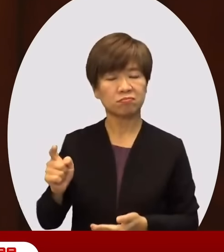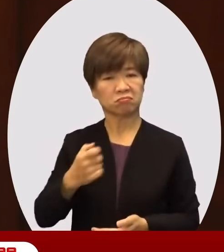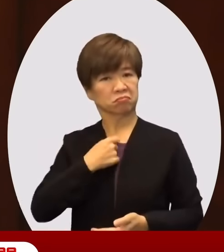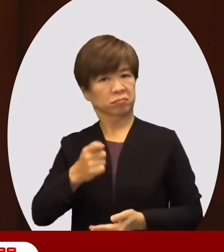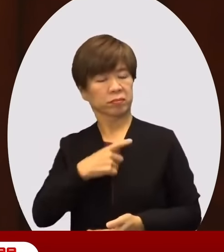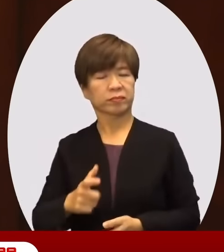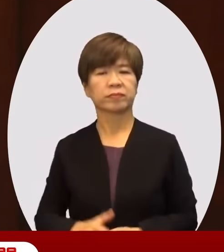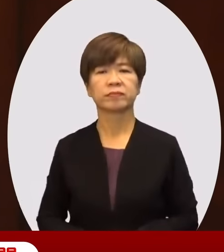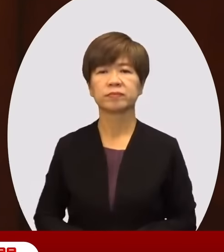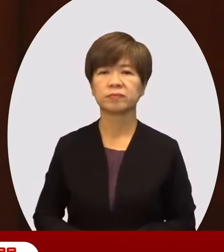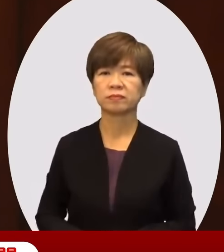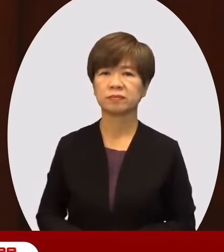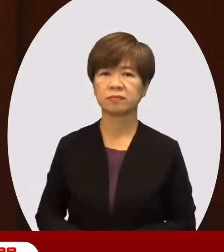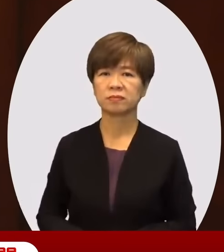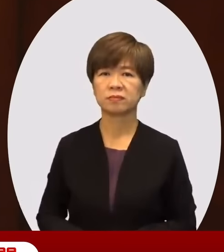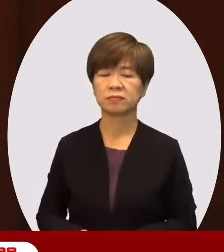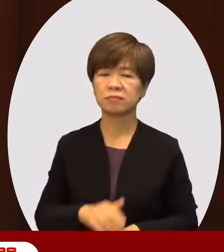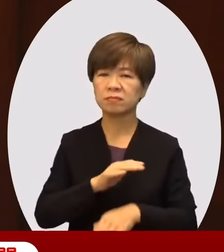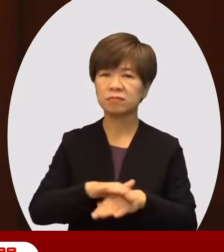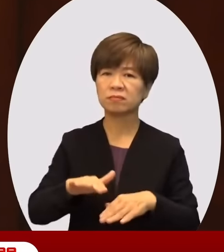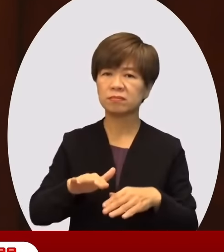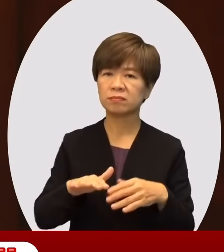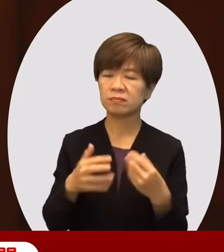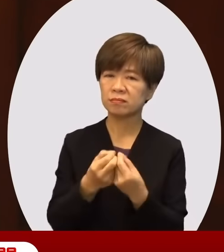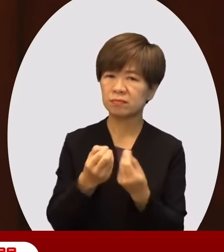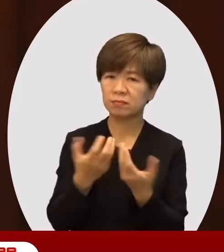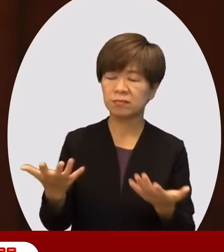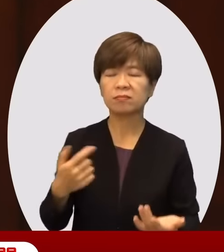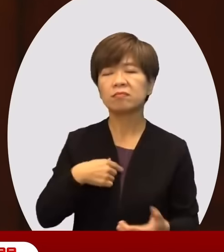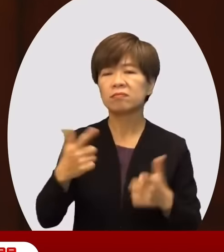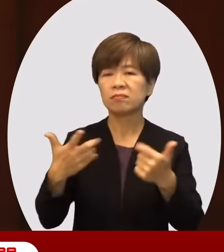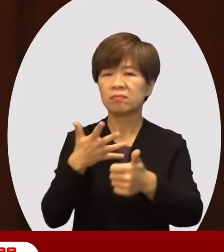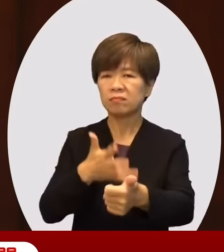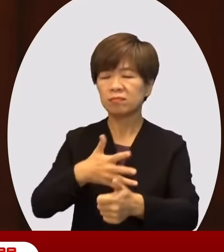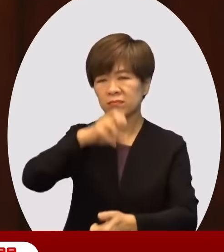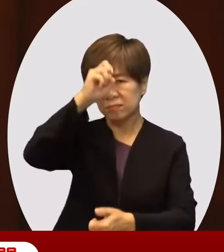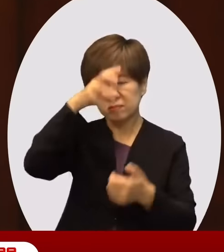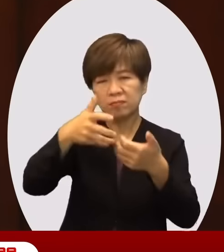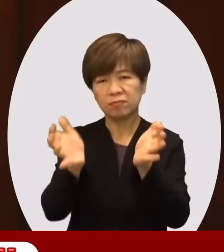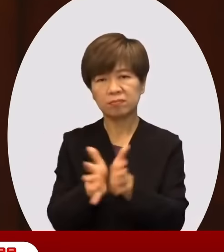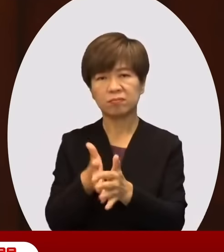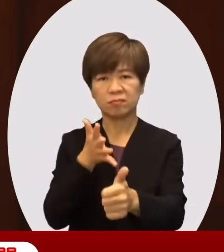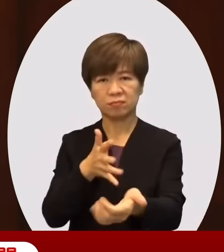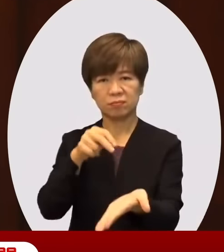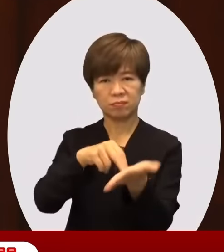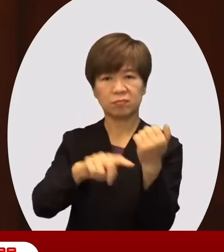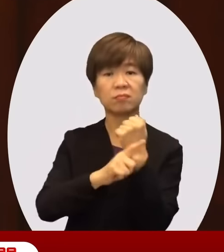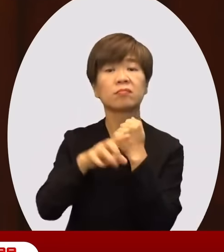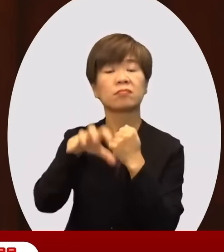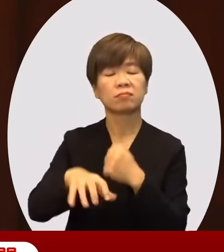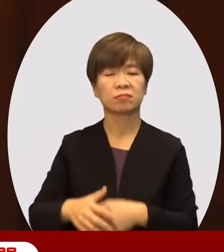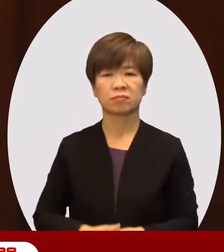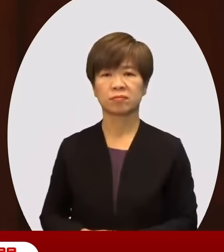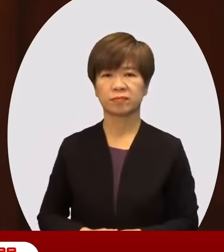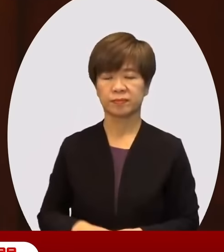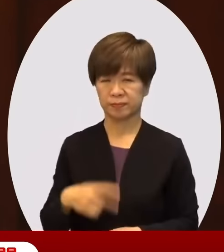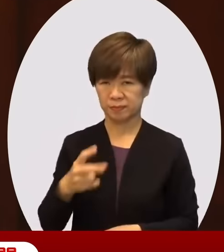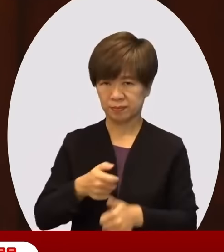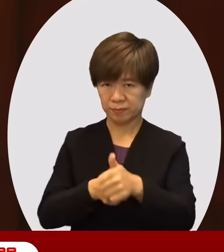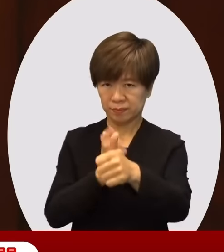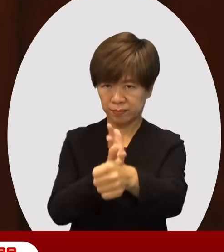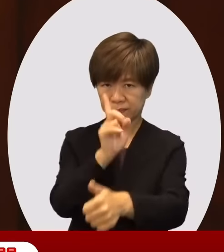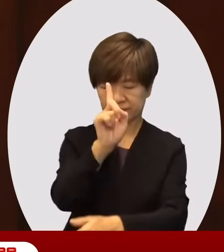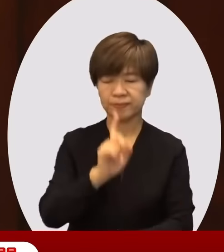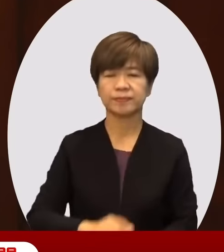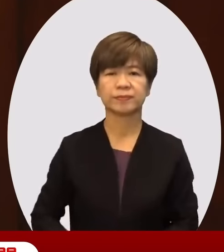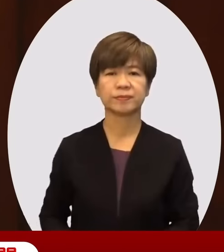告，会有什么样的回应？我不是问党团，我问的是立法院。 好，那我 刚才还有在往下继续追问哈，